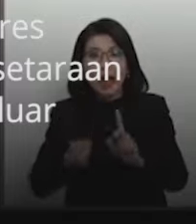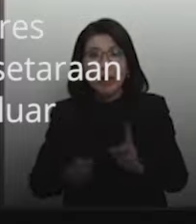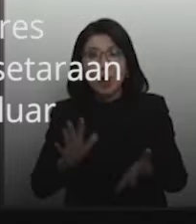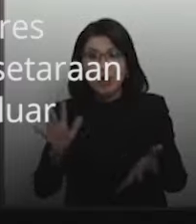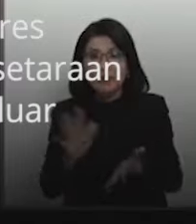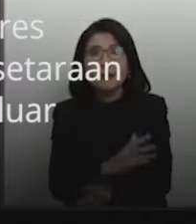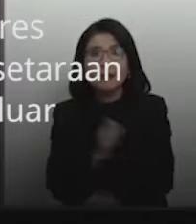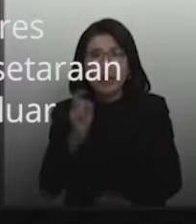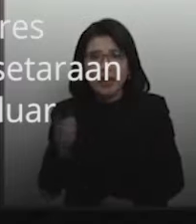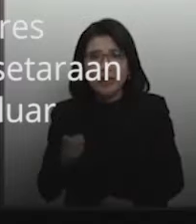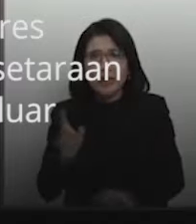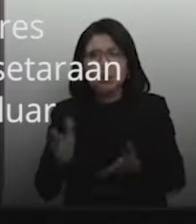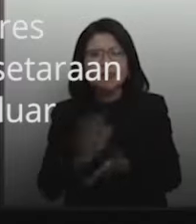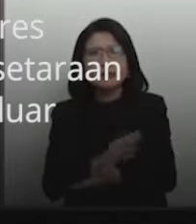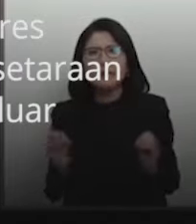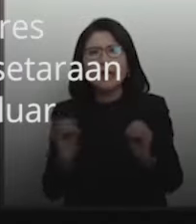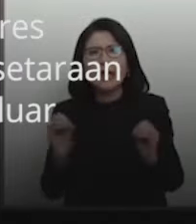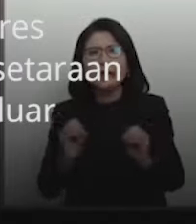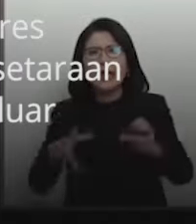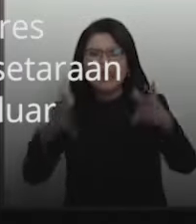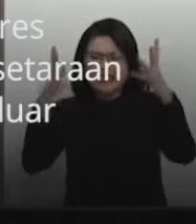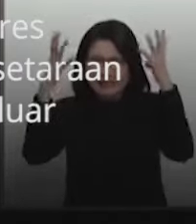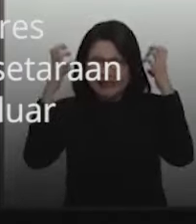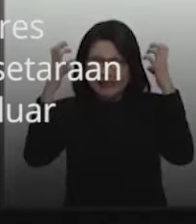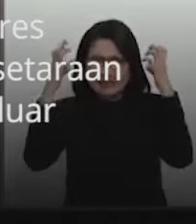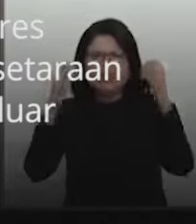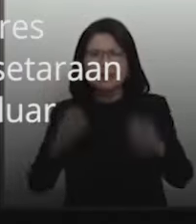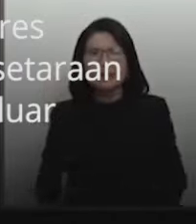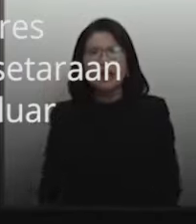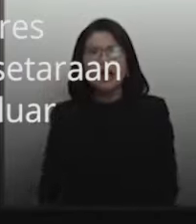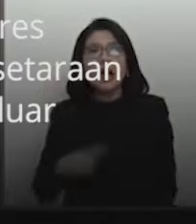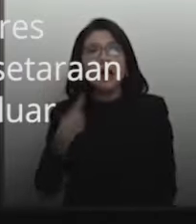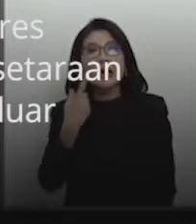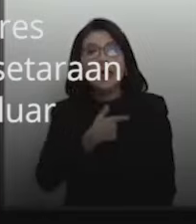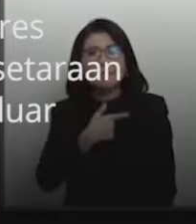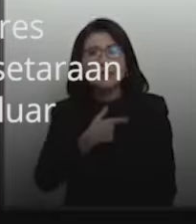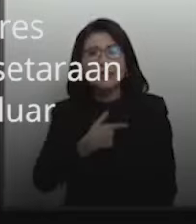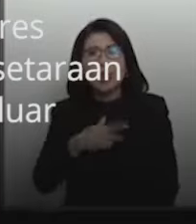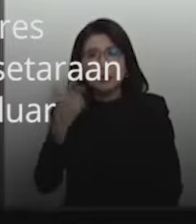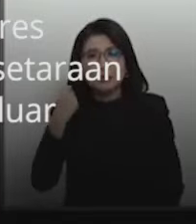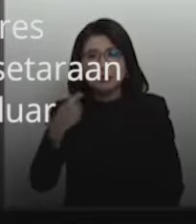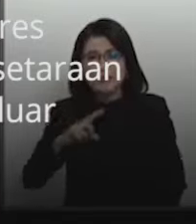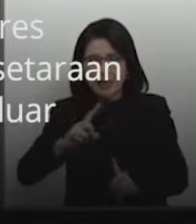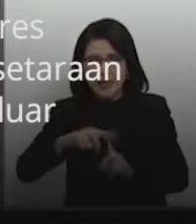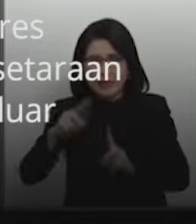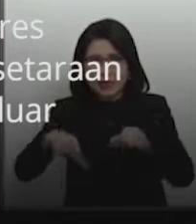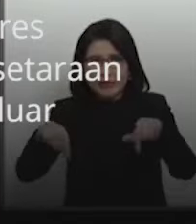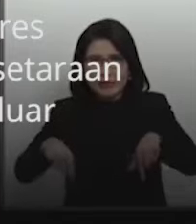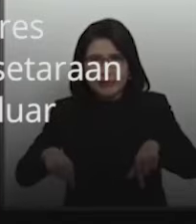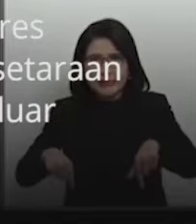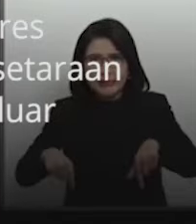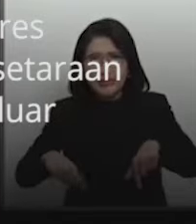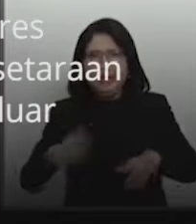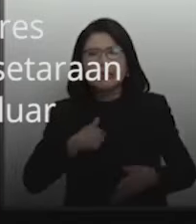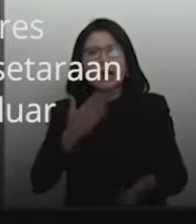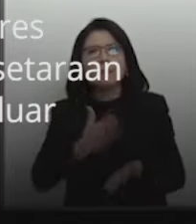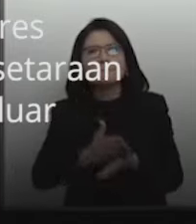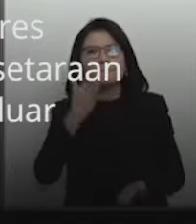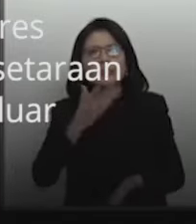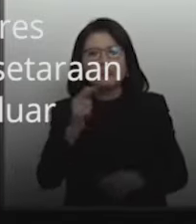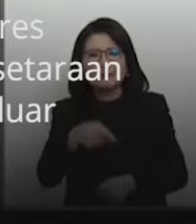kesempatannya tidak ada menghasilkan frustrasi dan kami ketika menjalankan amanat maka kami akan memegang prinsip